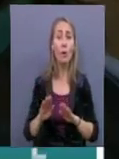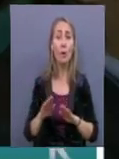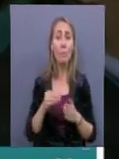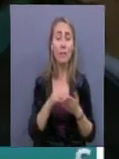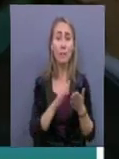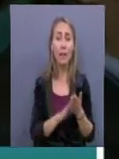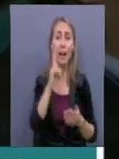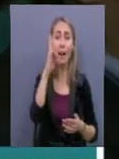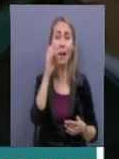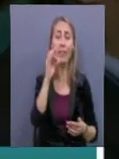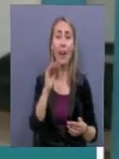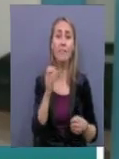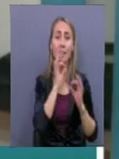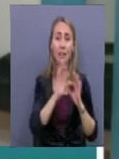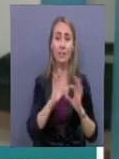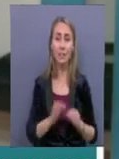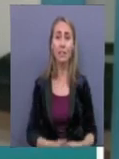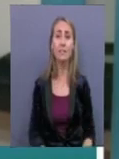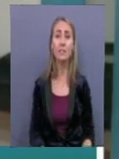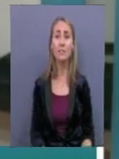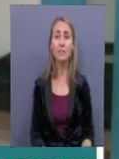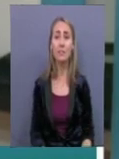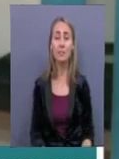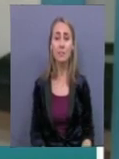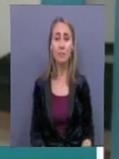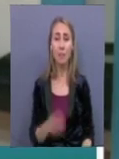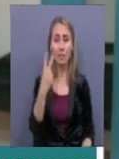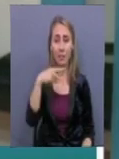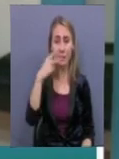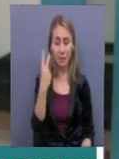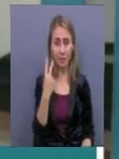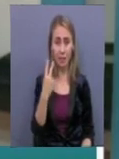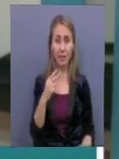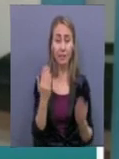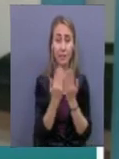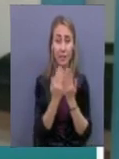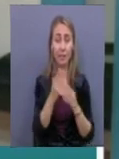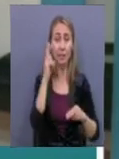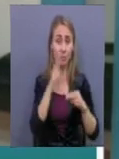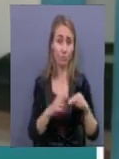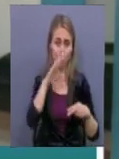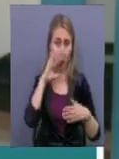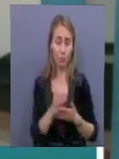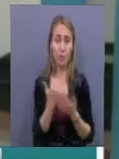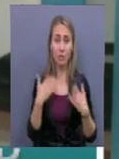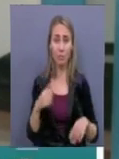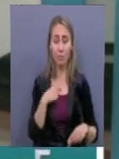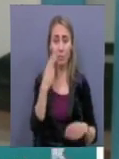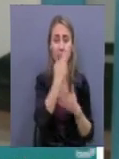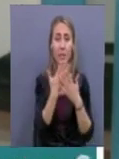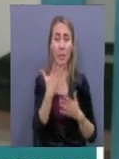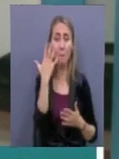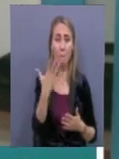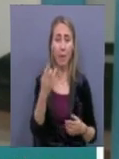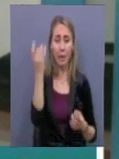алдағы жоспар келесі маусымға біз қазіргі уақытта әлемге әйгілі адамзаттың Айтматов атанған